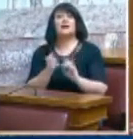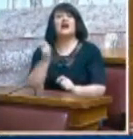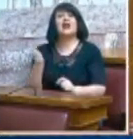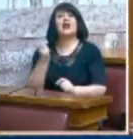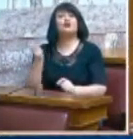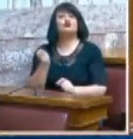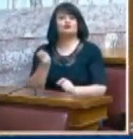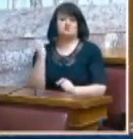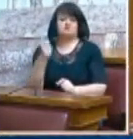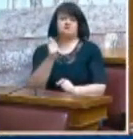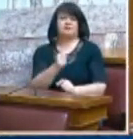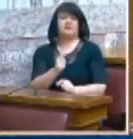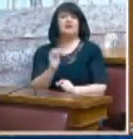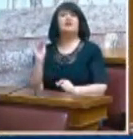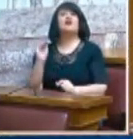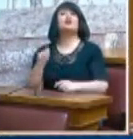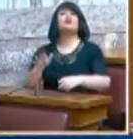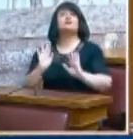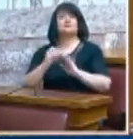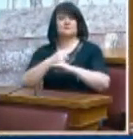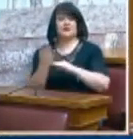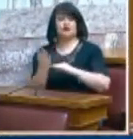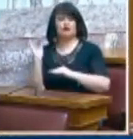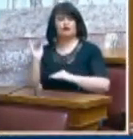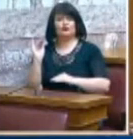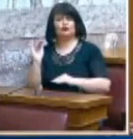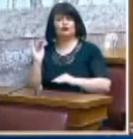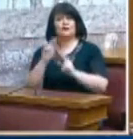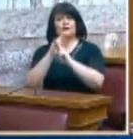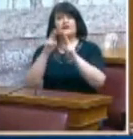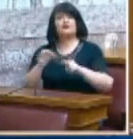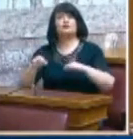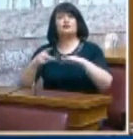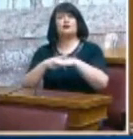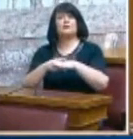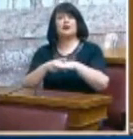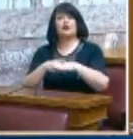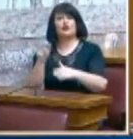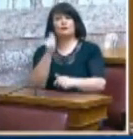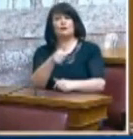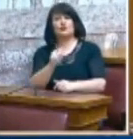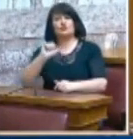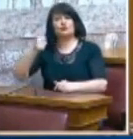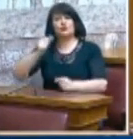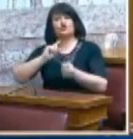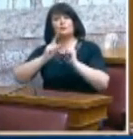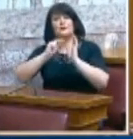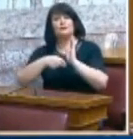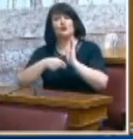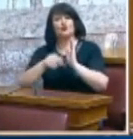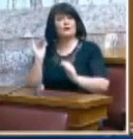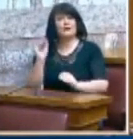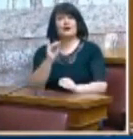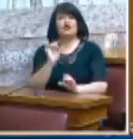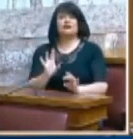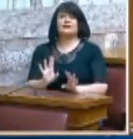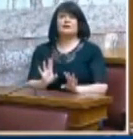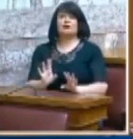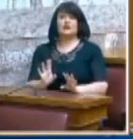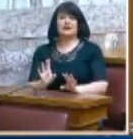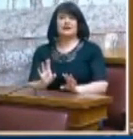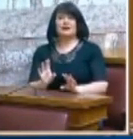Το ΠΑΣΟΚ δεν ρώτησε κανέναν όταν έφερε το Δουνουτού και έκανε το πρώτο μνημόνιο. Το ΠΑΣΟΚ και η Νέα Δημοκρατία